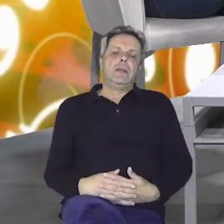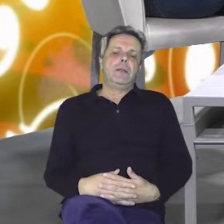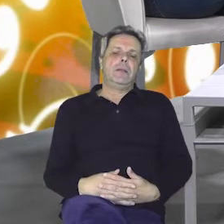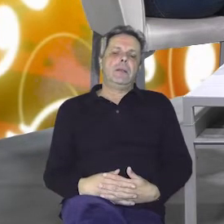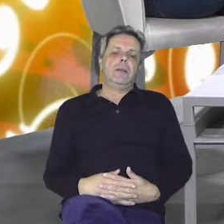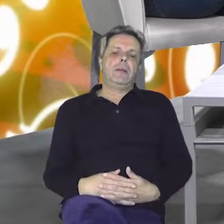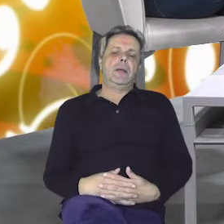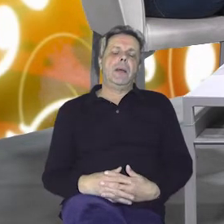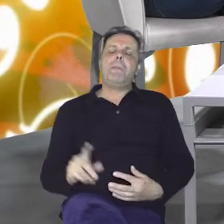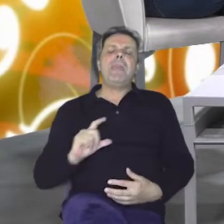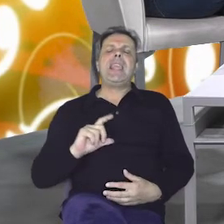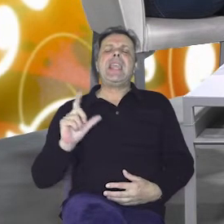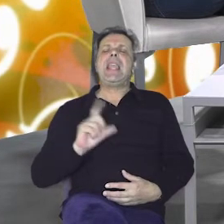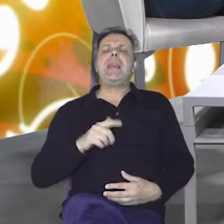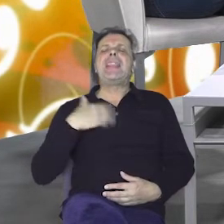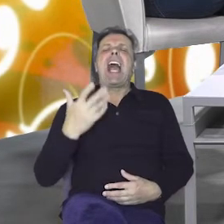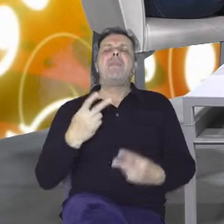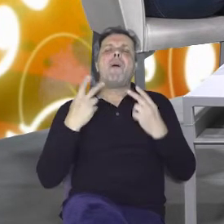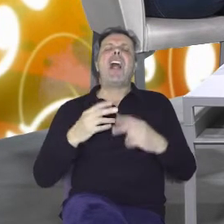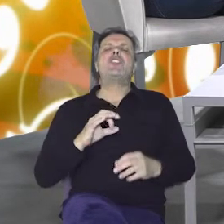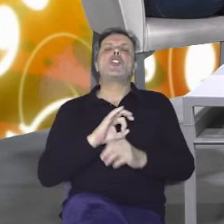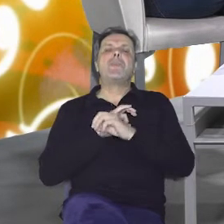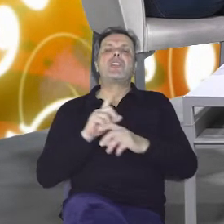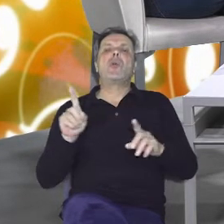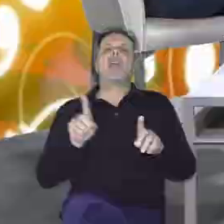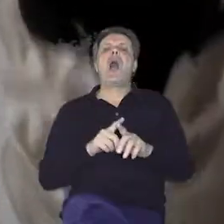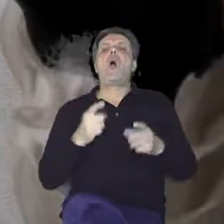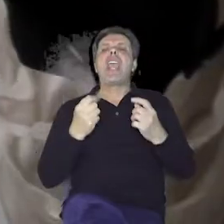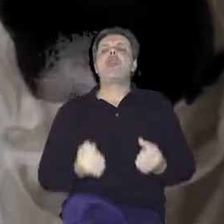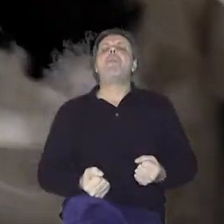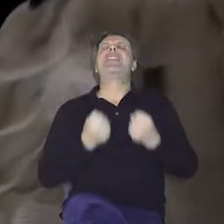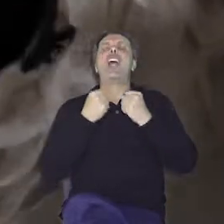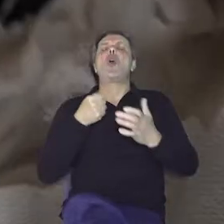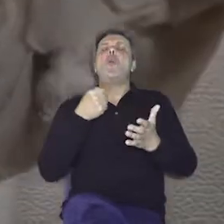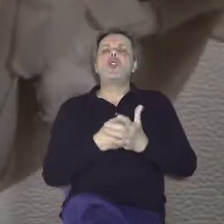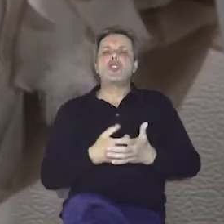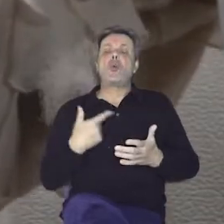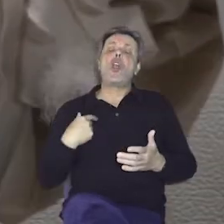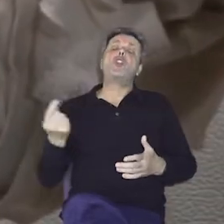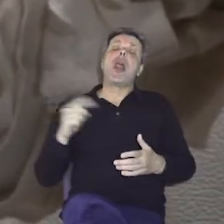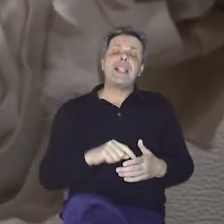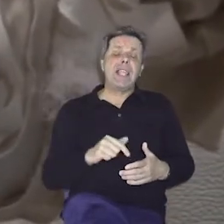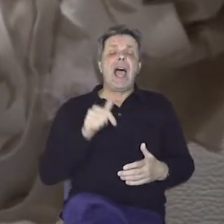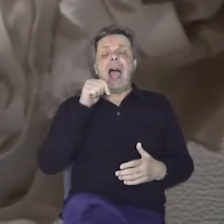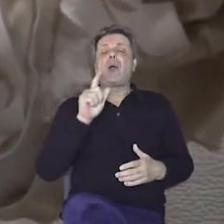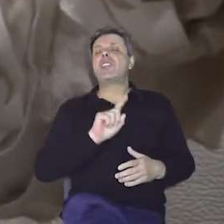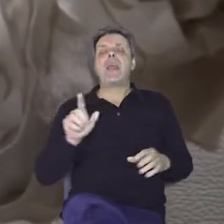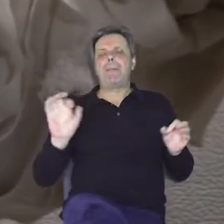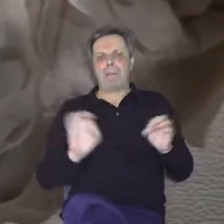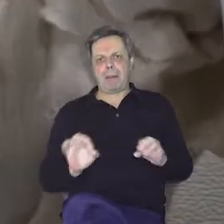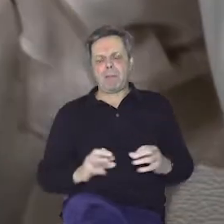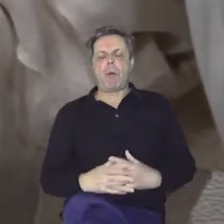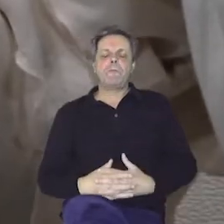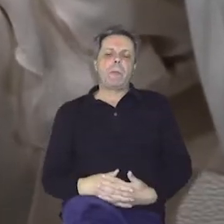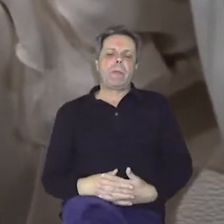dajemo važnost smrti kao jednom teškom udarcu koji nas stigne ako se ne pripremimo na njega.